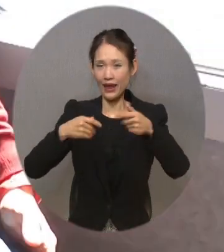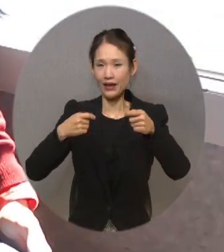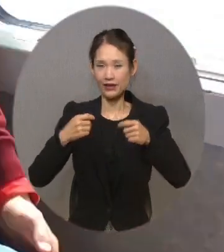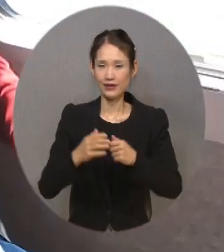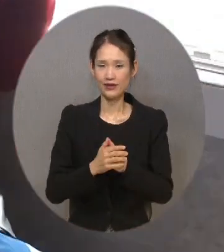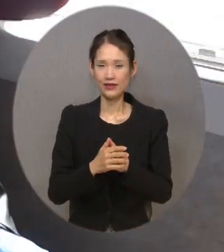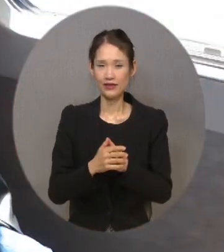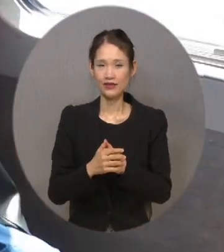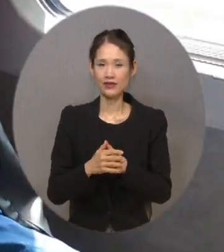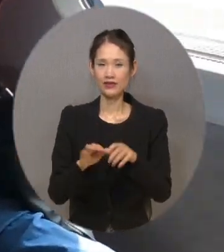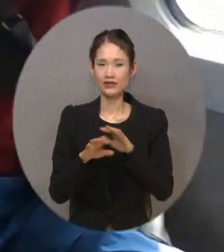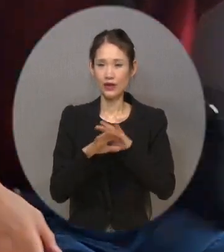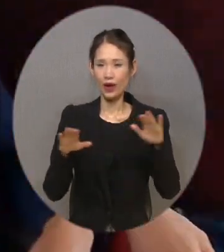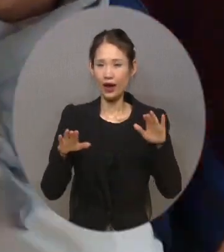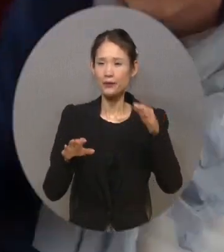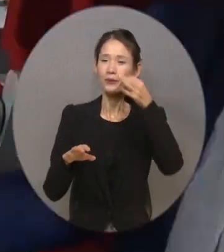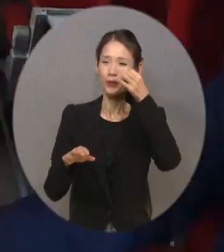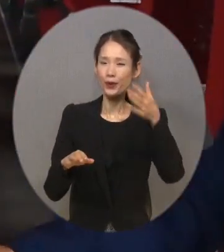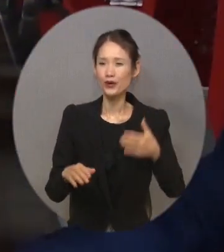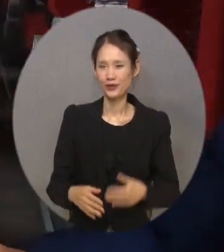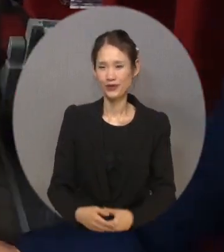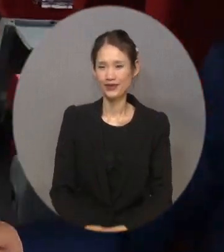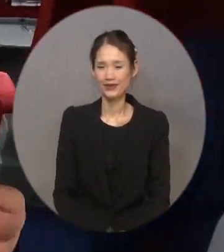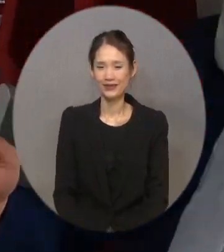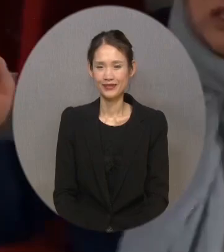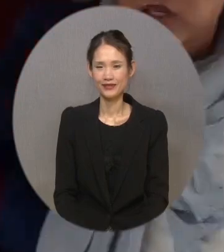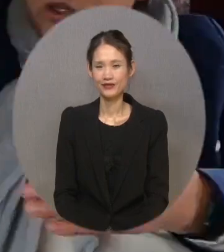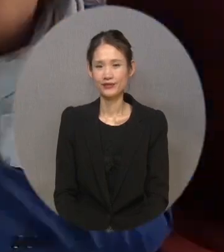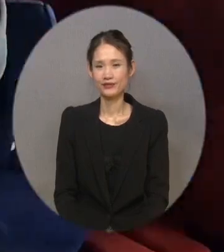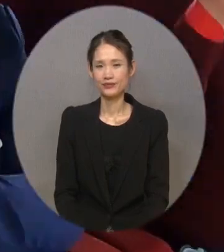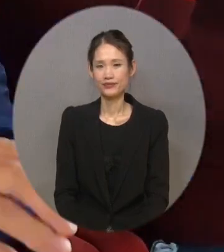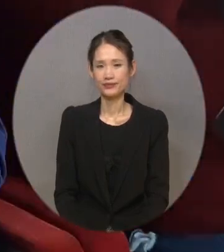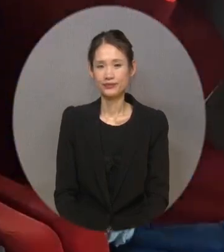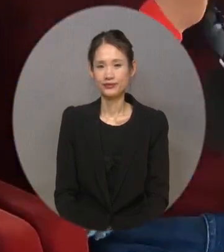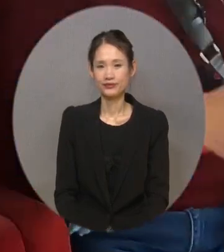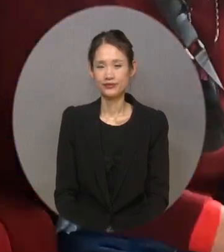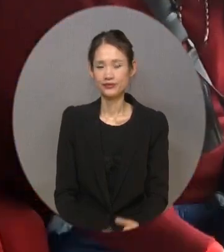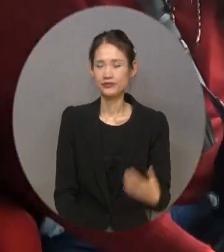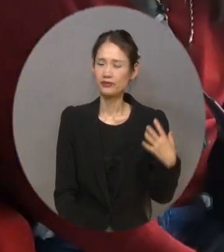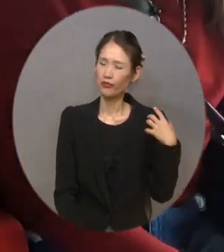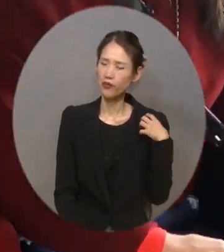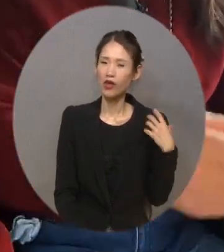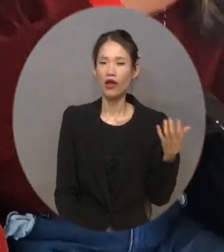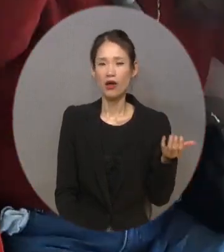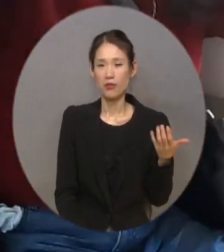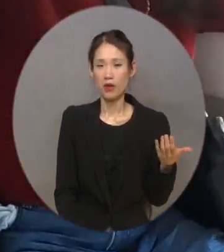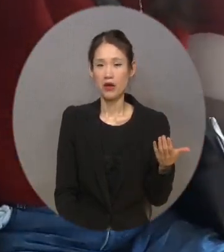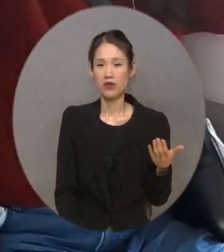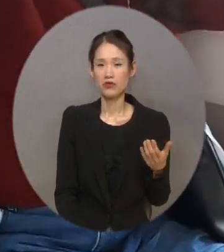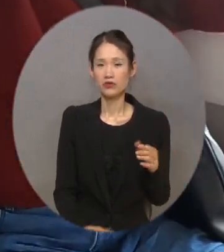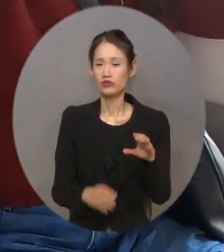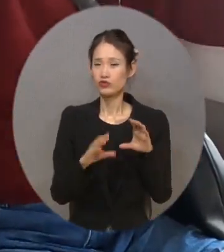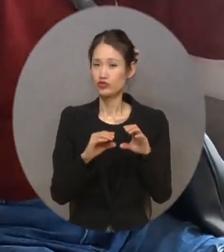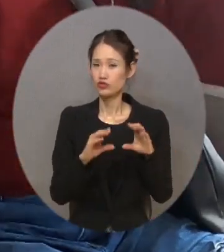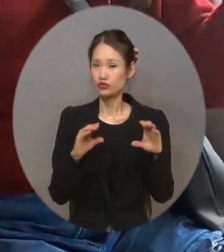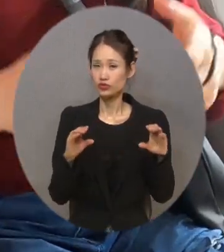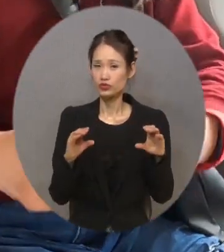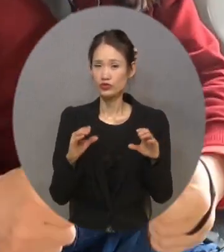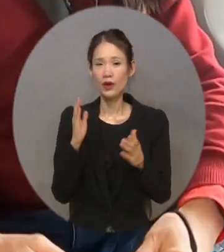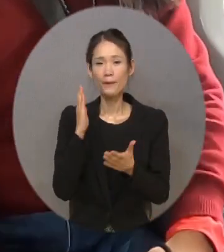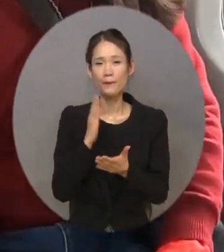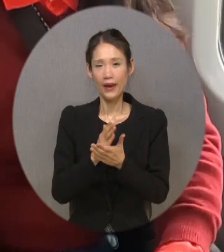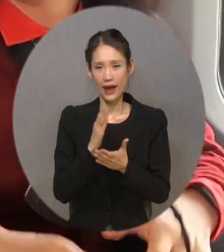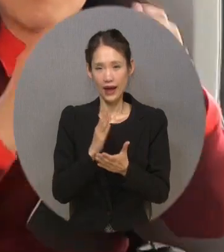쫙 해야 돼 내가 보여줄게 야 아 이 위험과 막상 이 어깨가 아프잖아 어 그럼 우리가 주물리잖아 주물리지